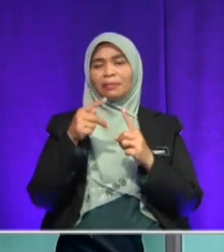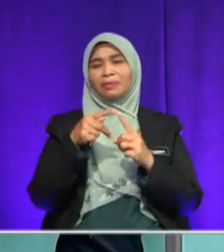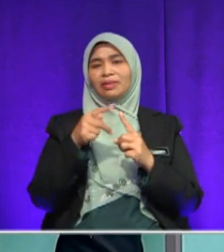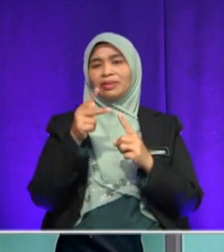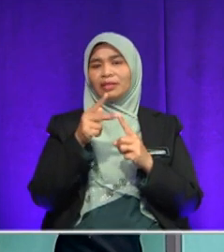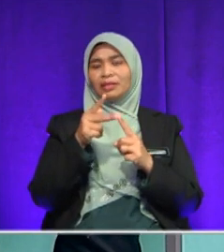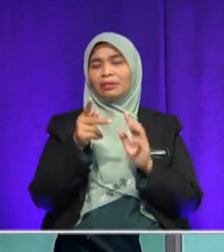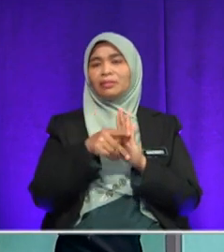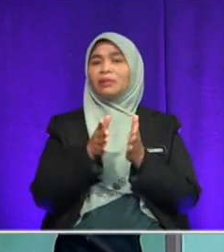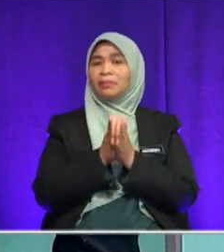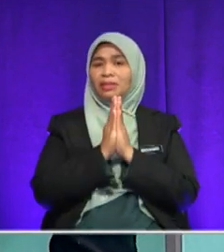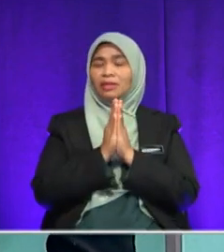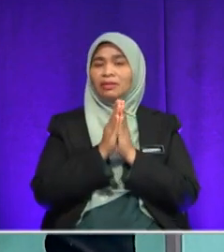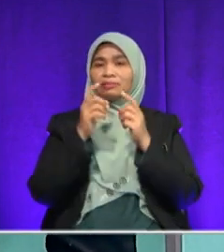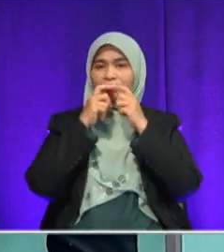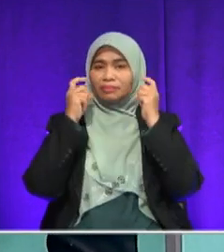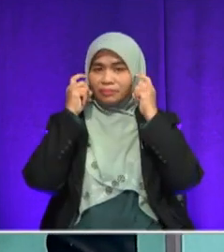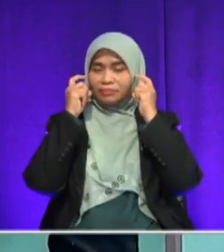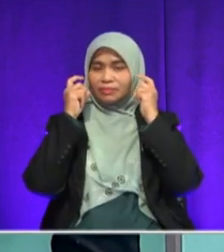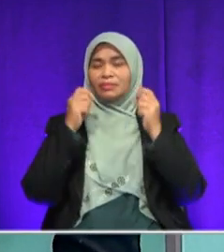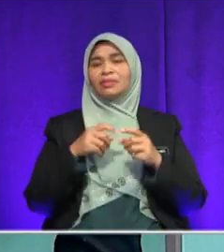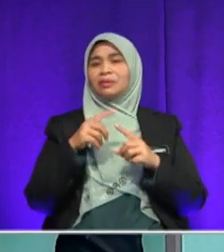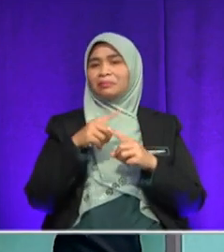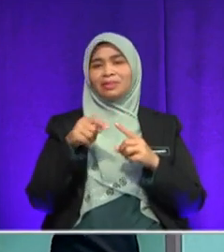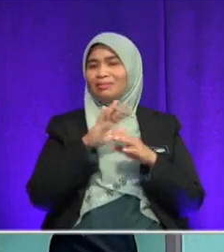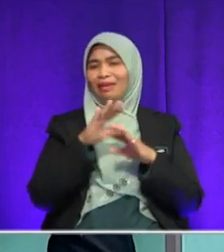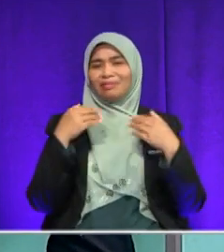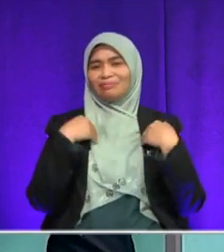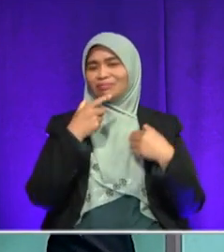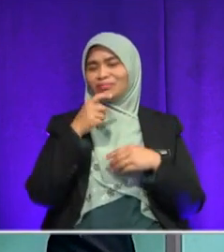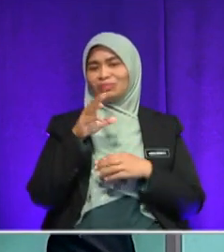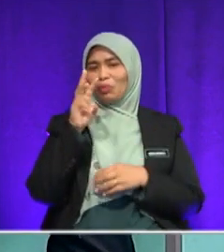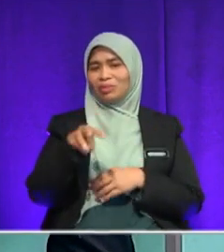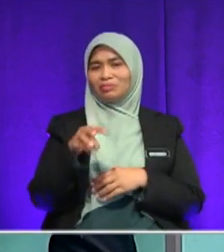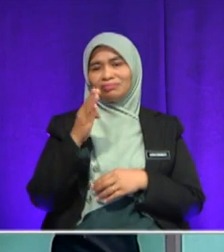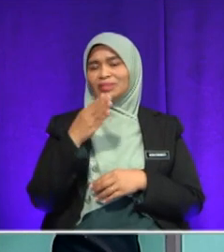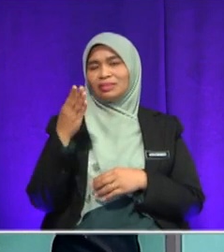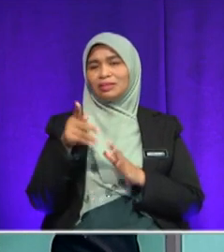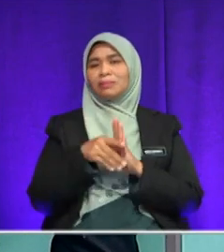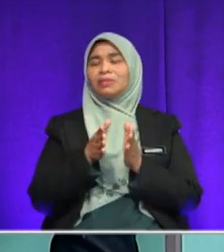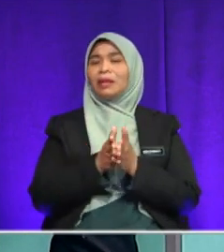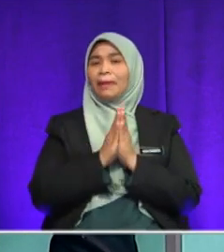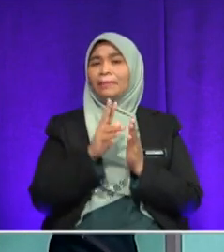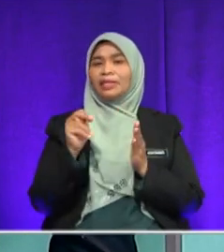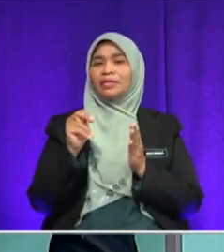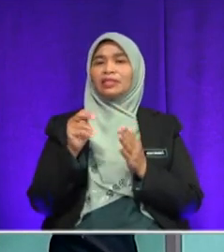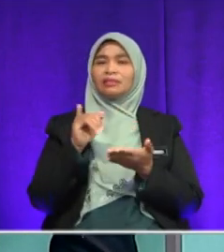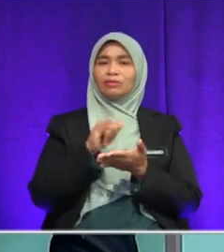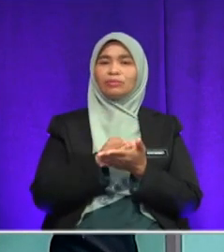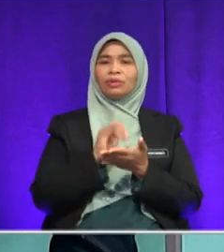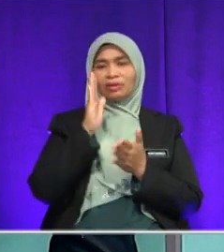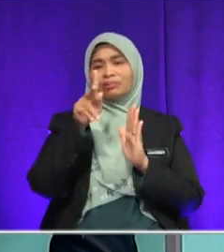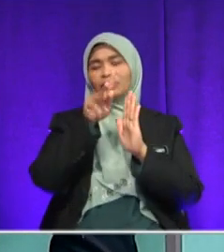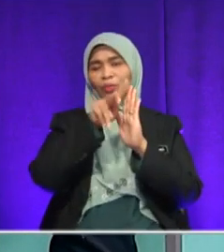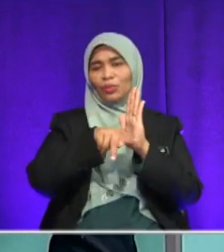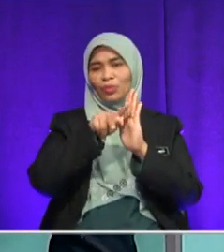muka? So bila dah tidak ada kewajipan, biasanya permintaan ke atas pelitup muka tadi akan